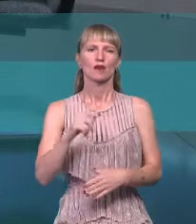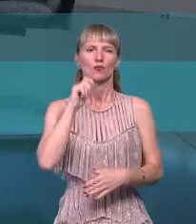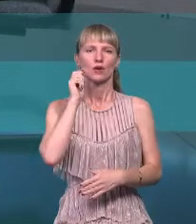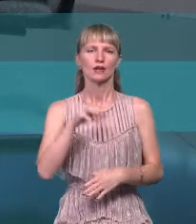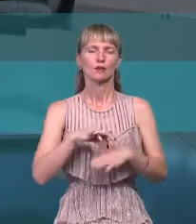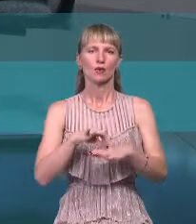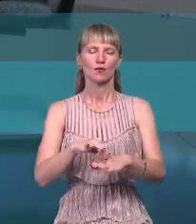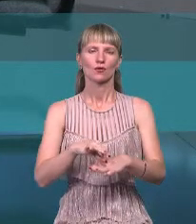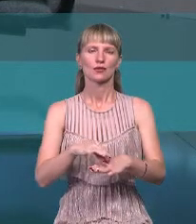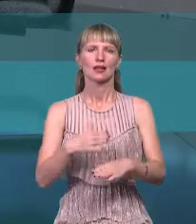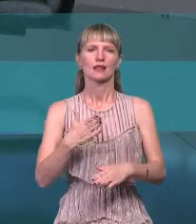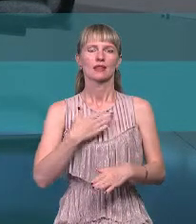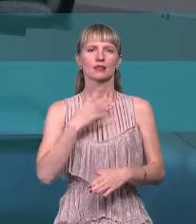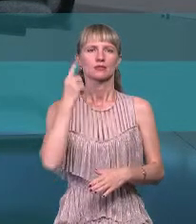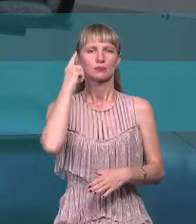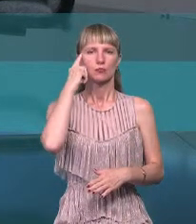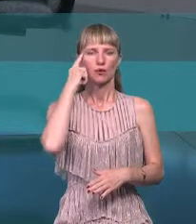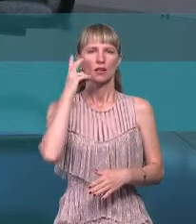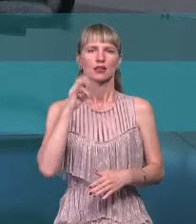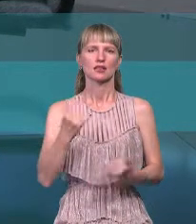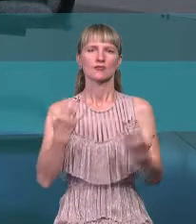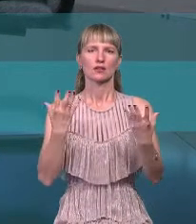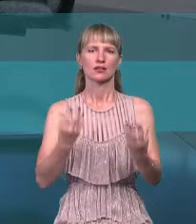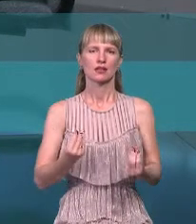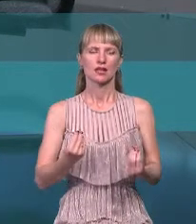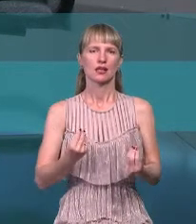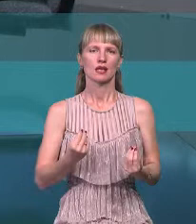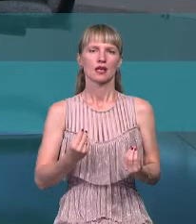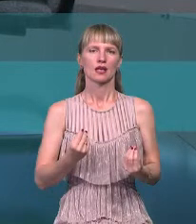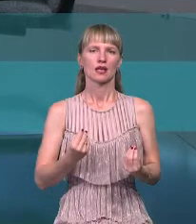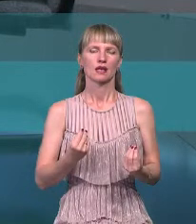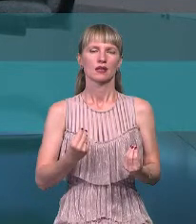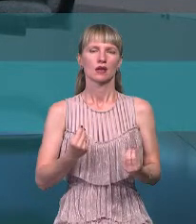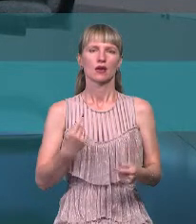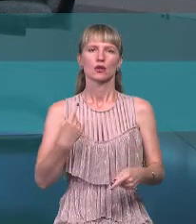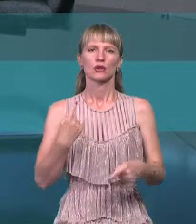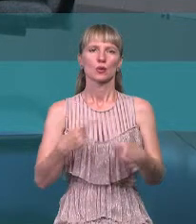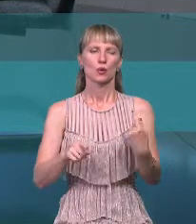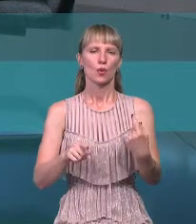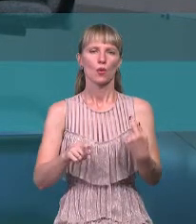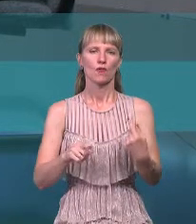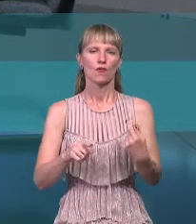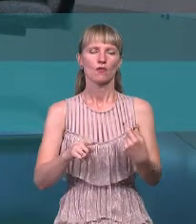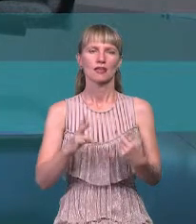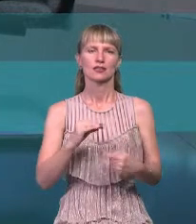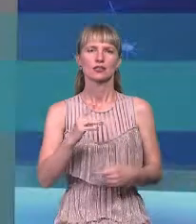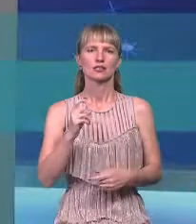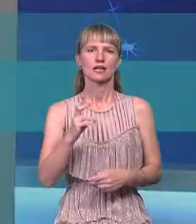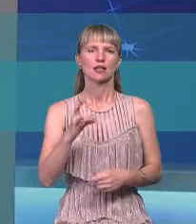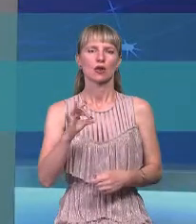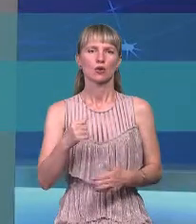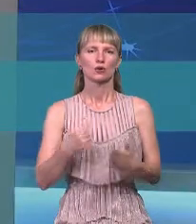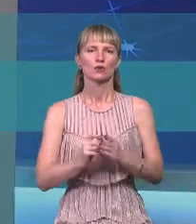проводиться. На наш погляд, на сьогоднішній день альтернативи зовнішньому незалежному оцінюванню щодо